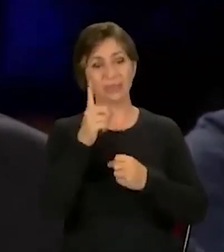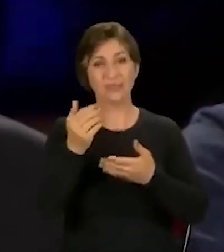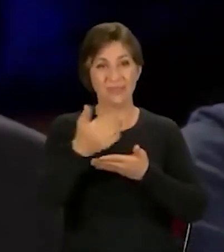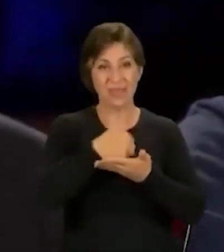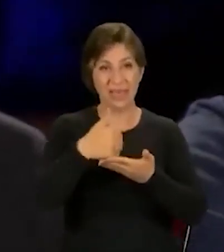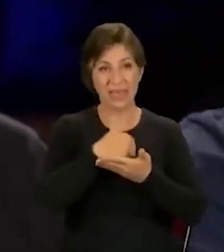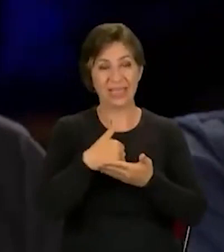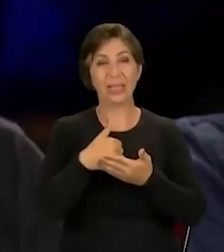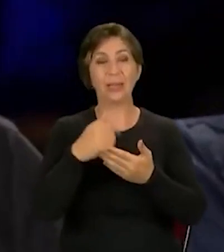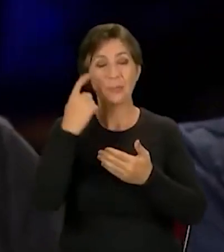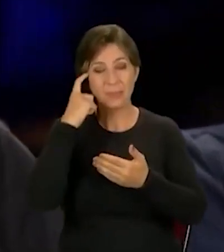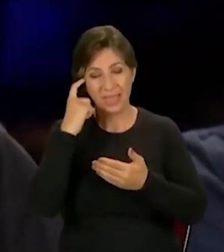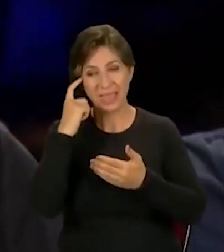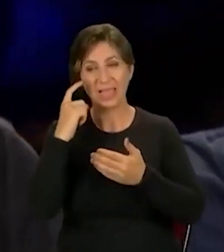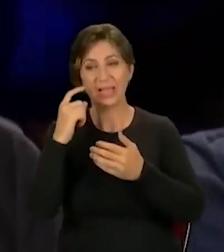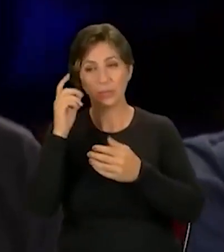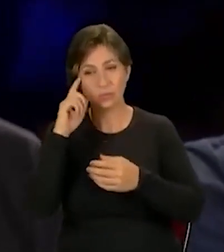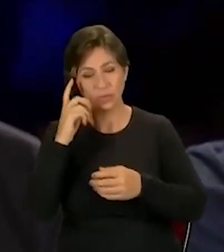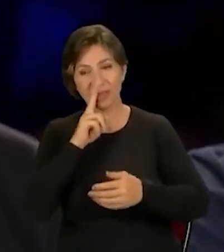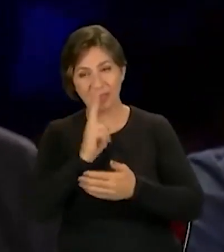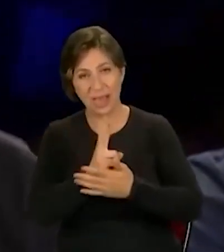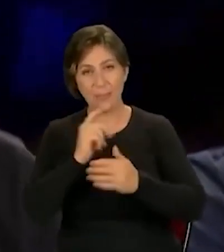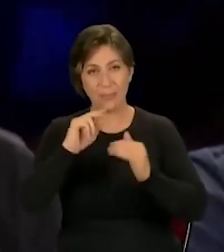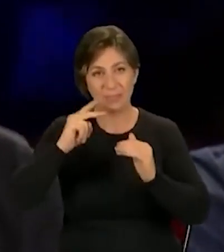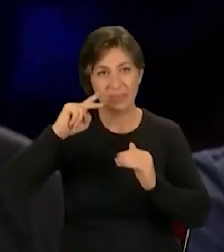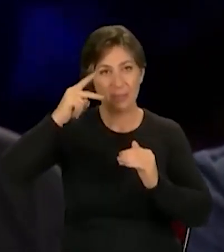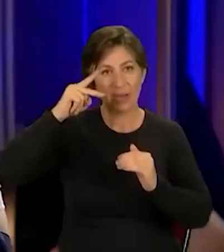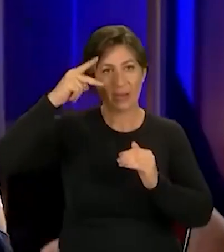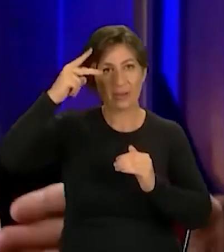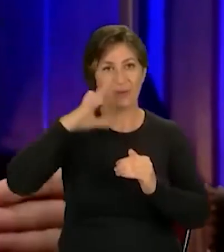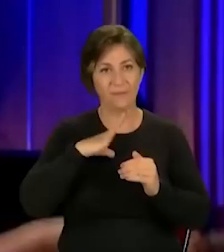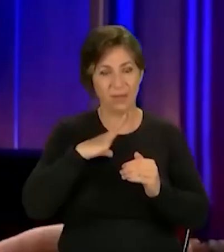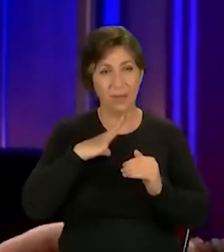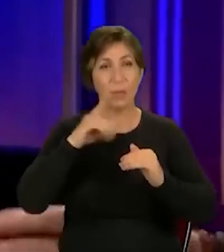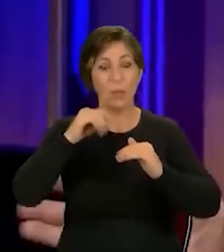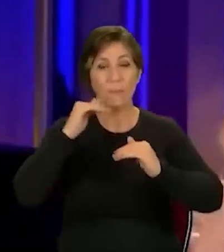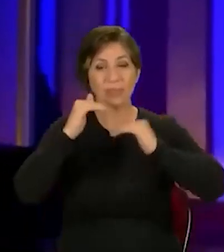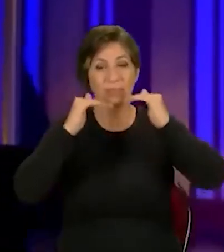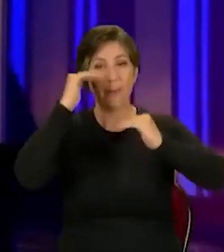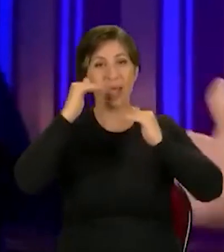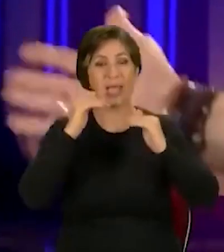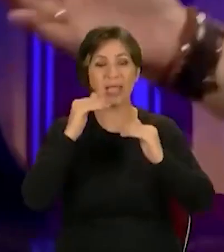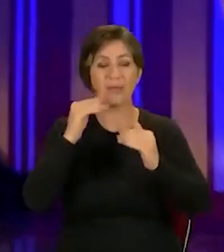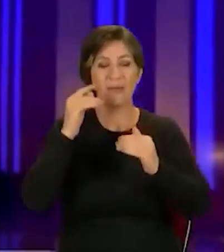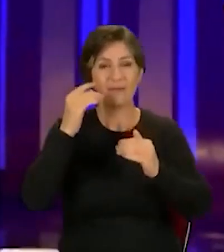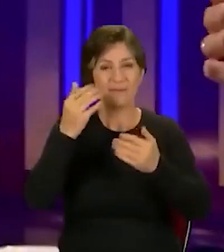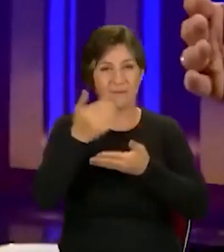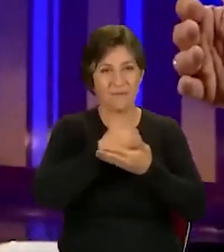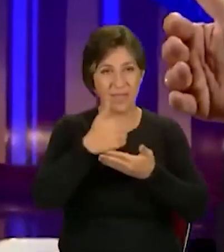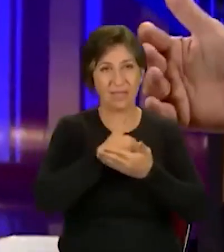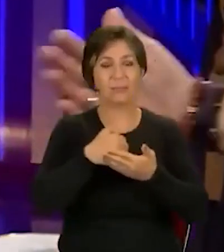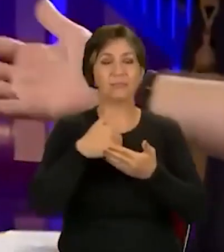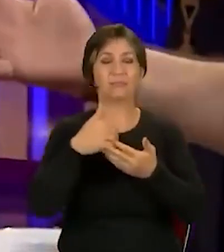veri, malumat, bilgi, kanaat vesaire gibi basamaklar var. Şimdi veri ve malumat internette zibilyon